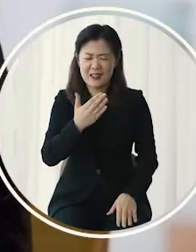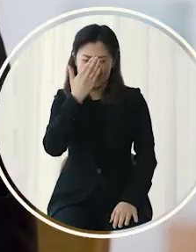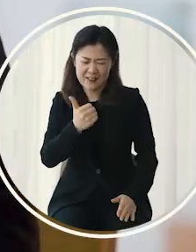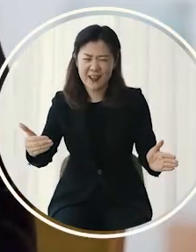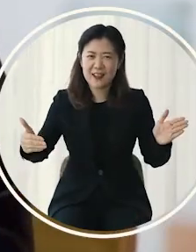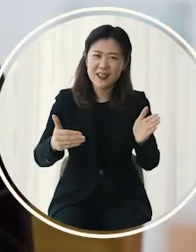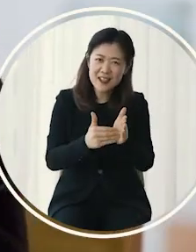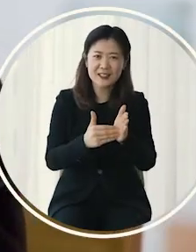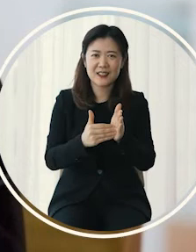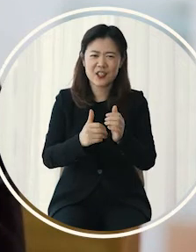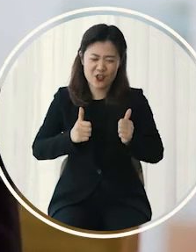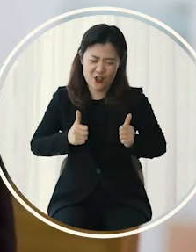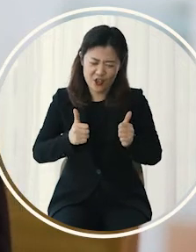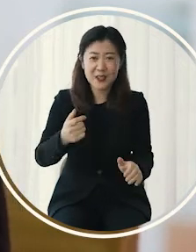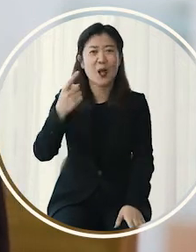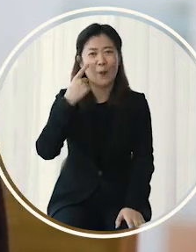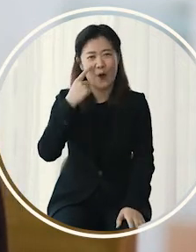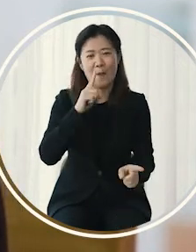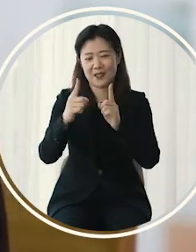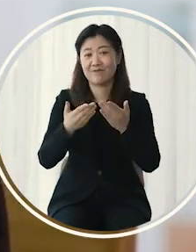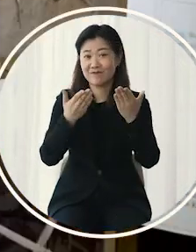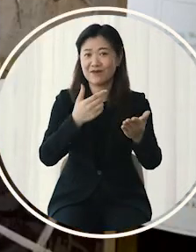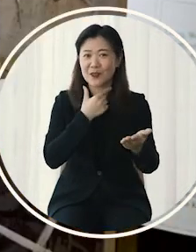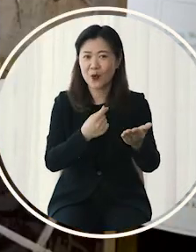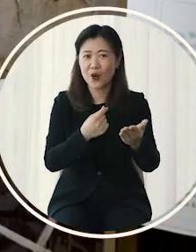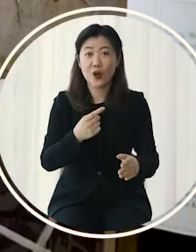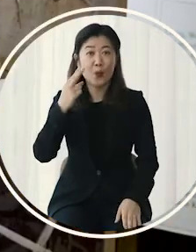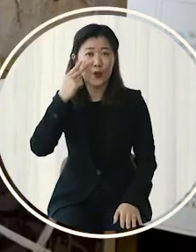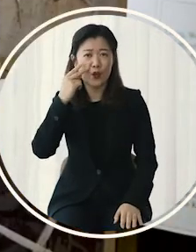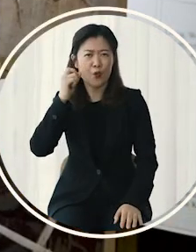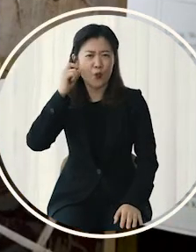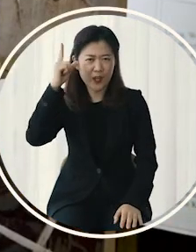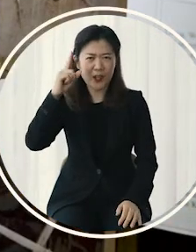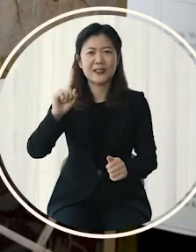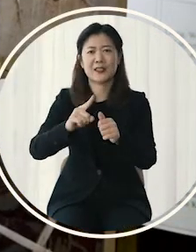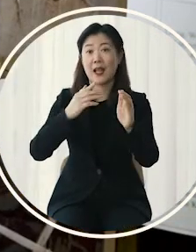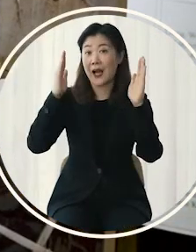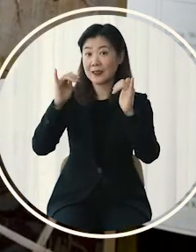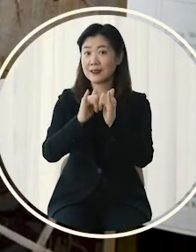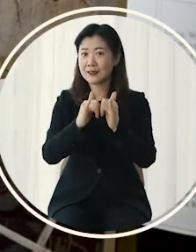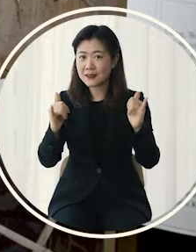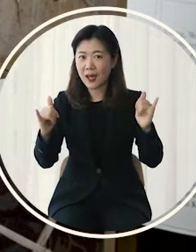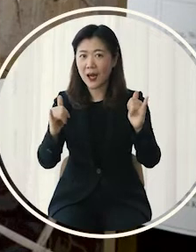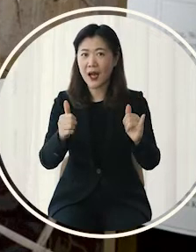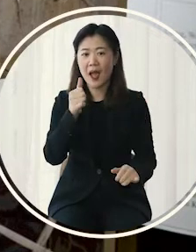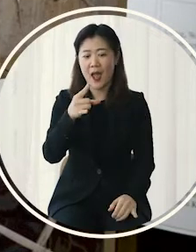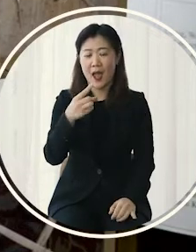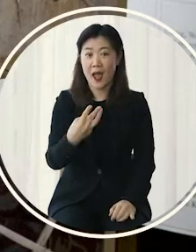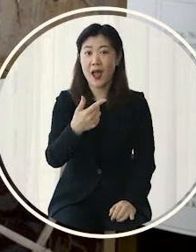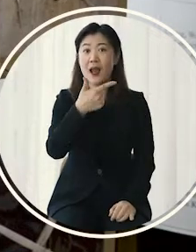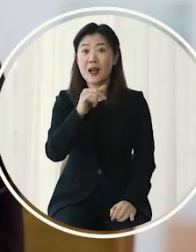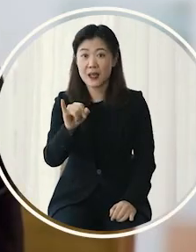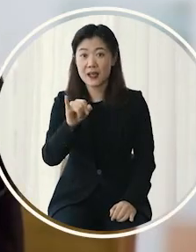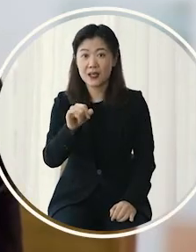때까지 열심히 해보라고 말씀드리고 싶고, 미국의 위대한 자연학자이셨던 헨리 데이비스